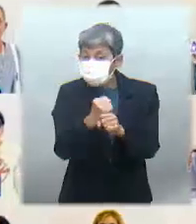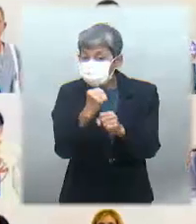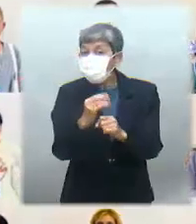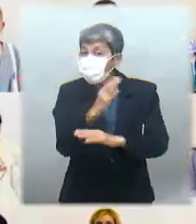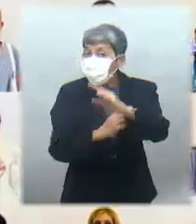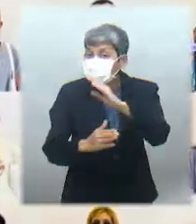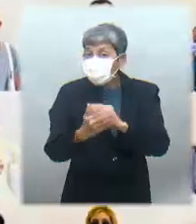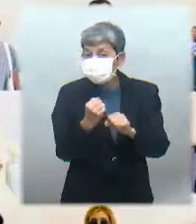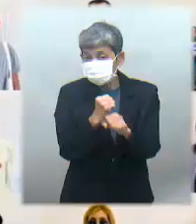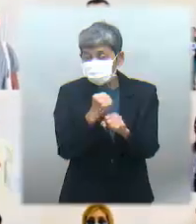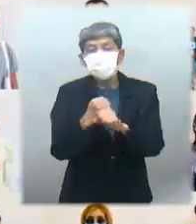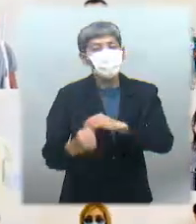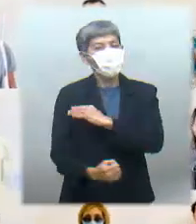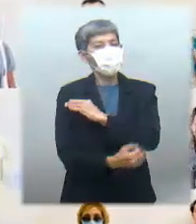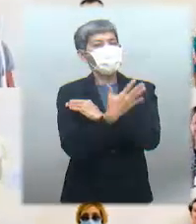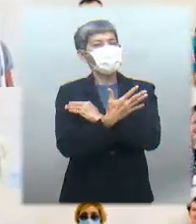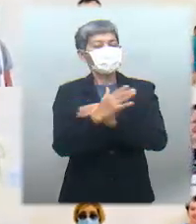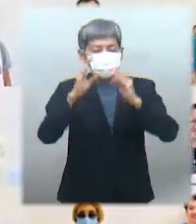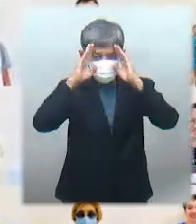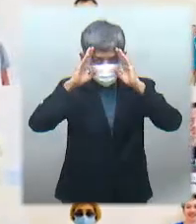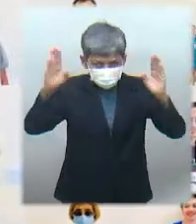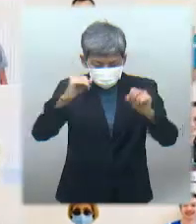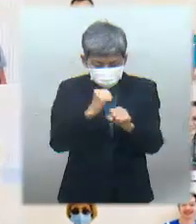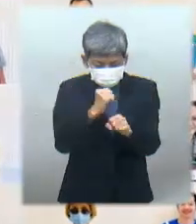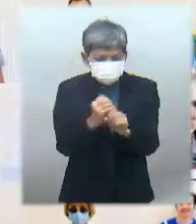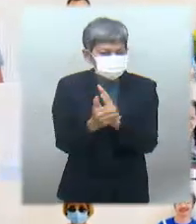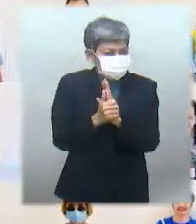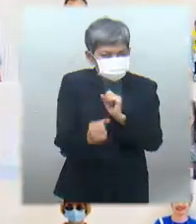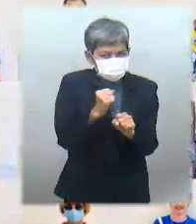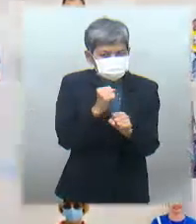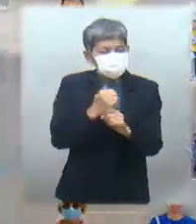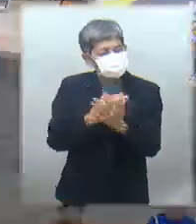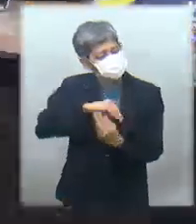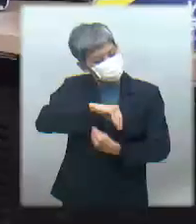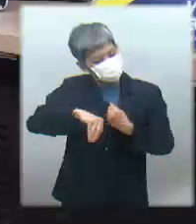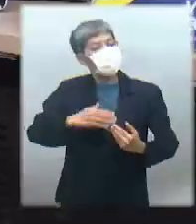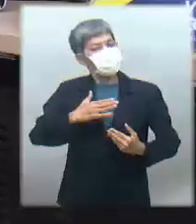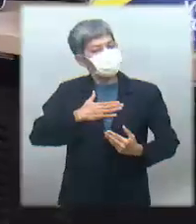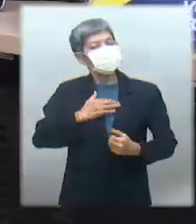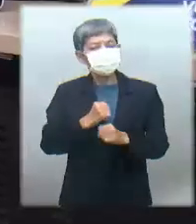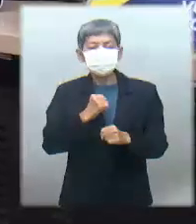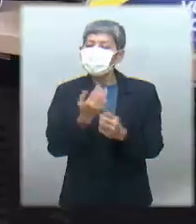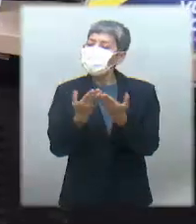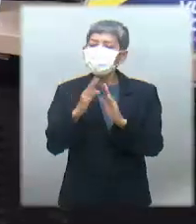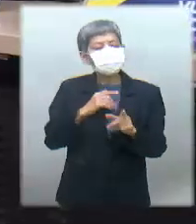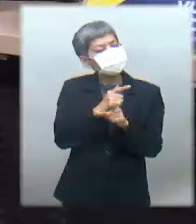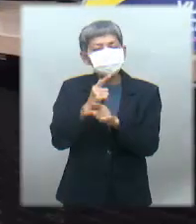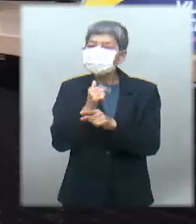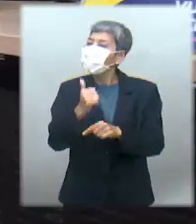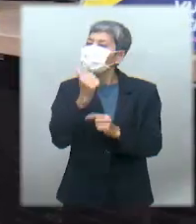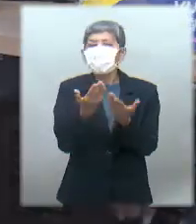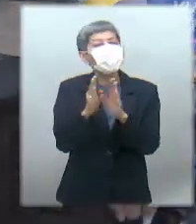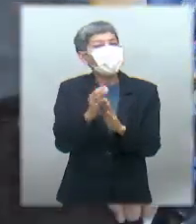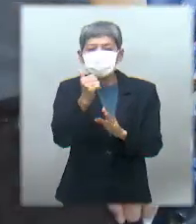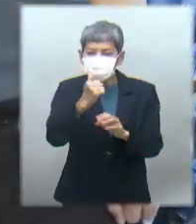้จขผพิการและเปิดโอกาให้ได้ใช้ความรควสามารถที่มีอยู่เพทำงานเลี้ยงตัวเองไม่เป็ภาระของคนในครอบโหรือสงคมนั้